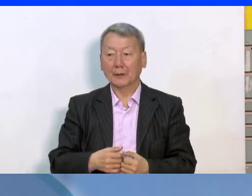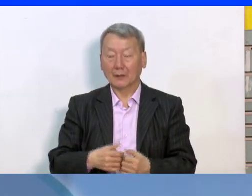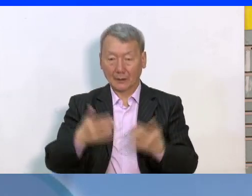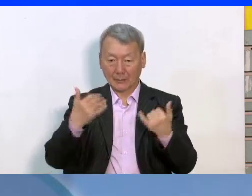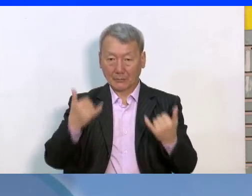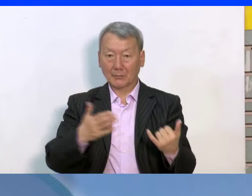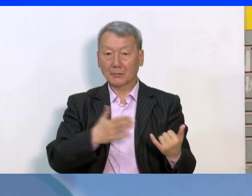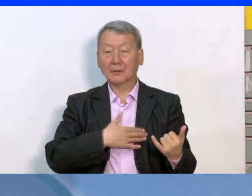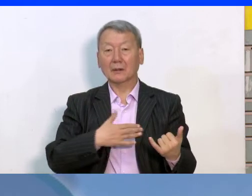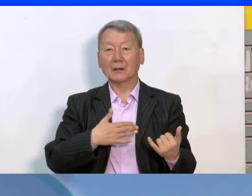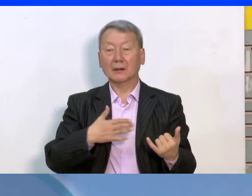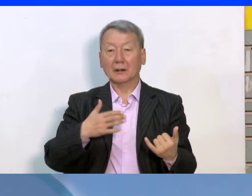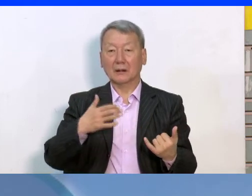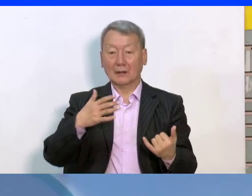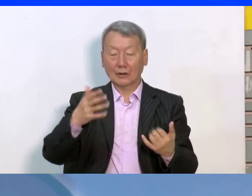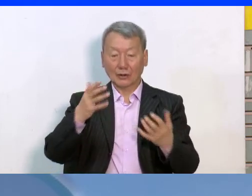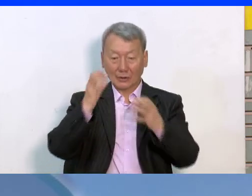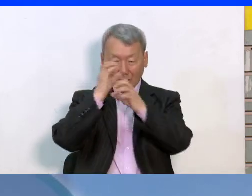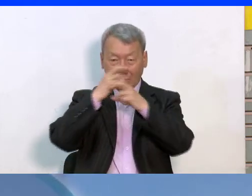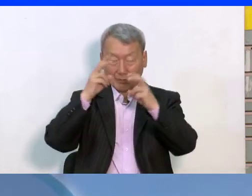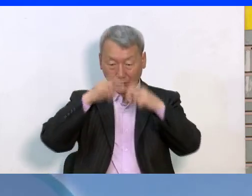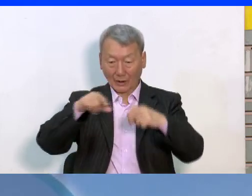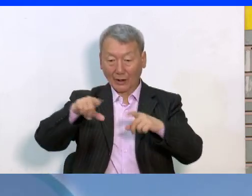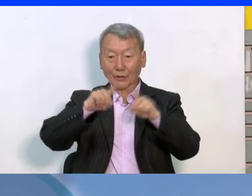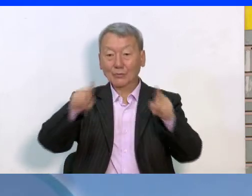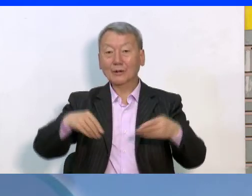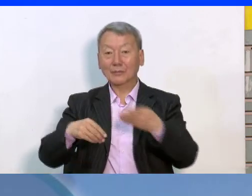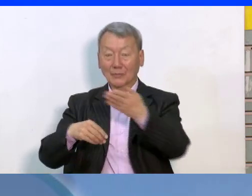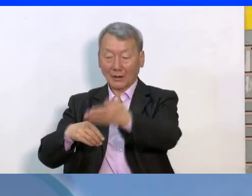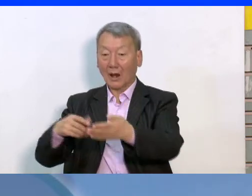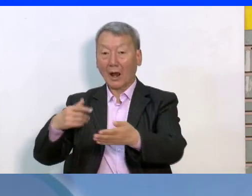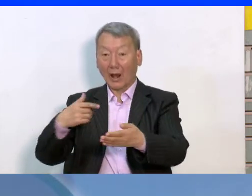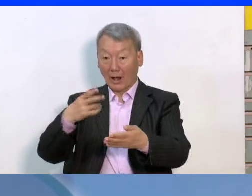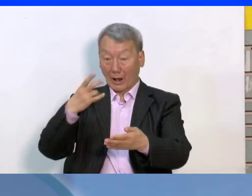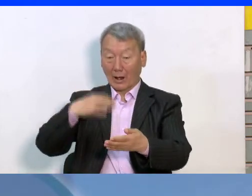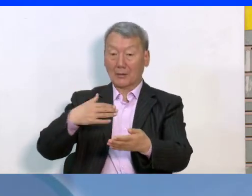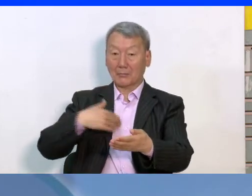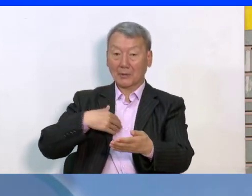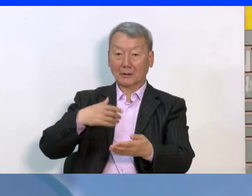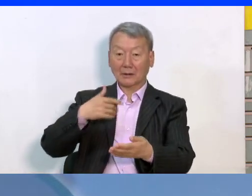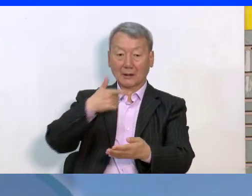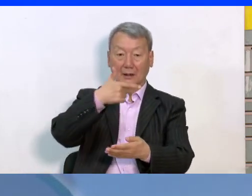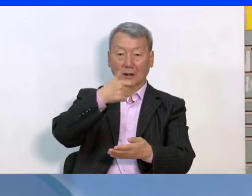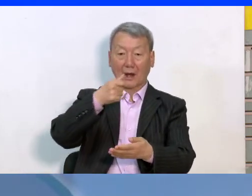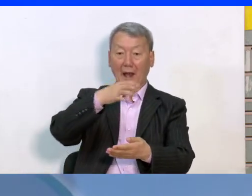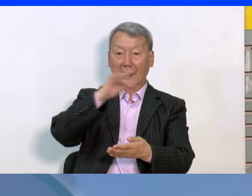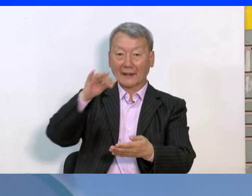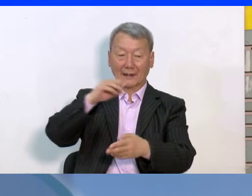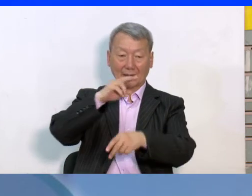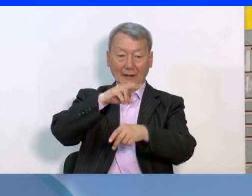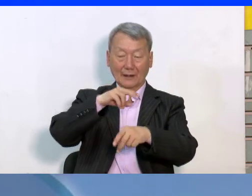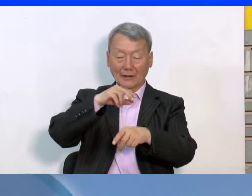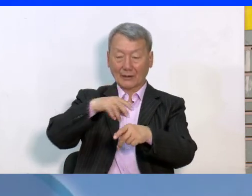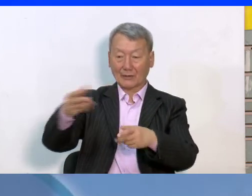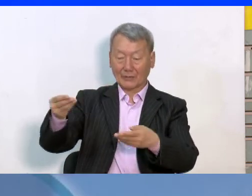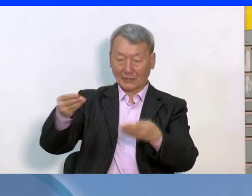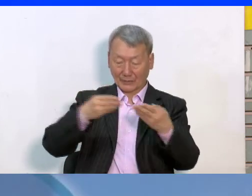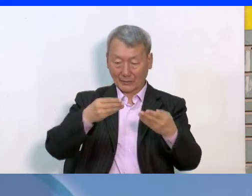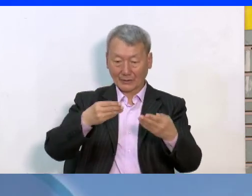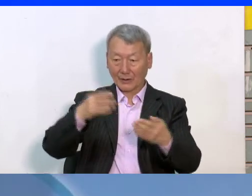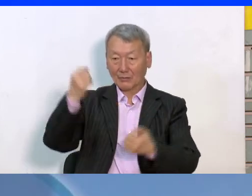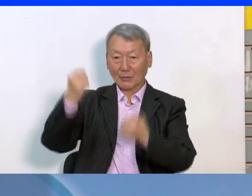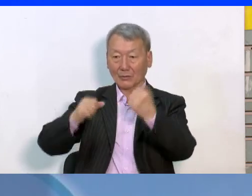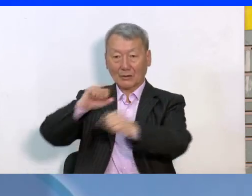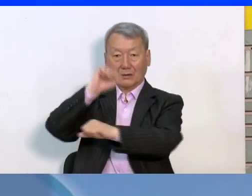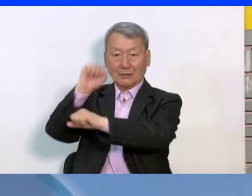Бизге ошол анализ менен келип, ушул жерден алып, бирок биз аларды ГАИ-нин коштоосу менен алып келип,